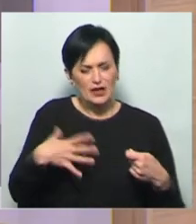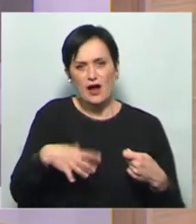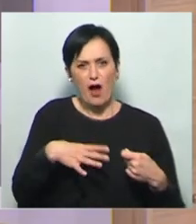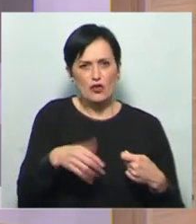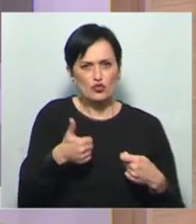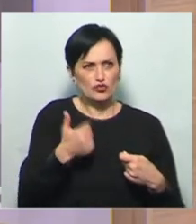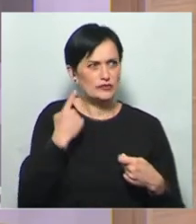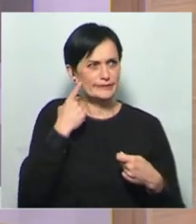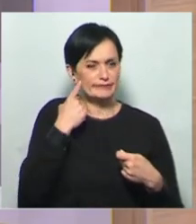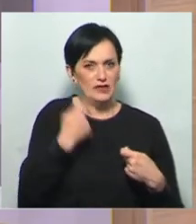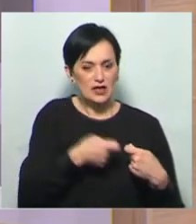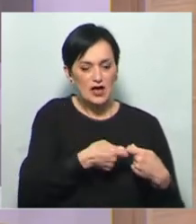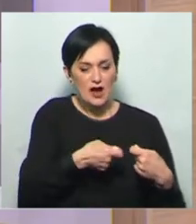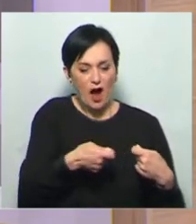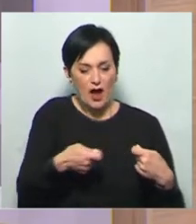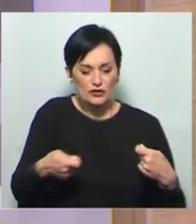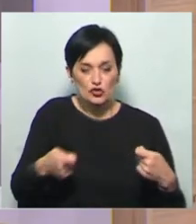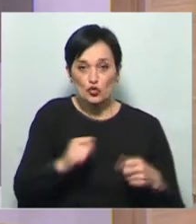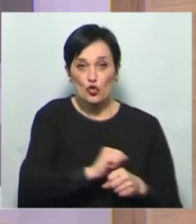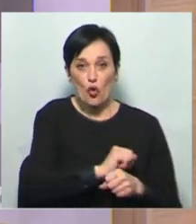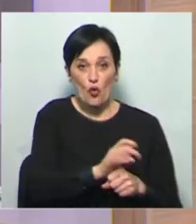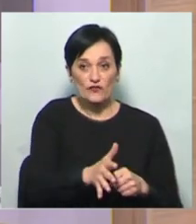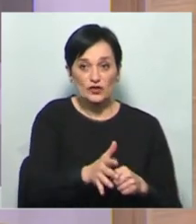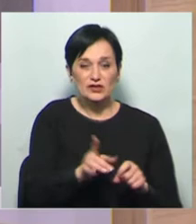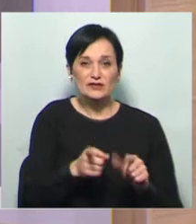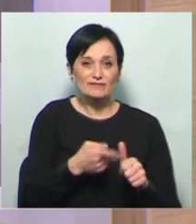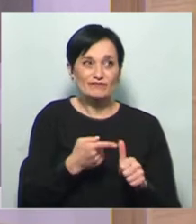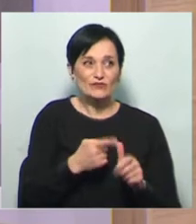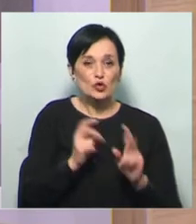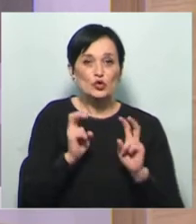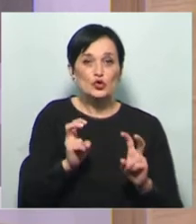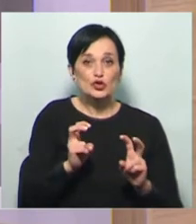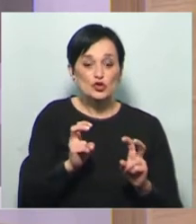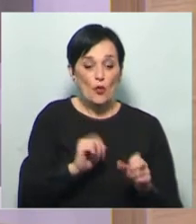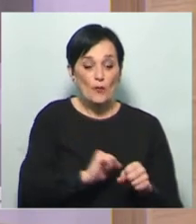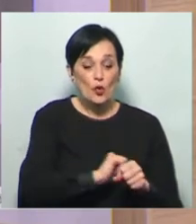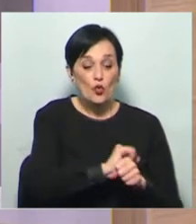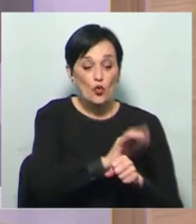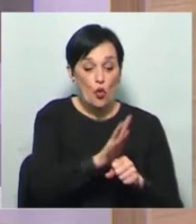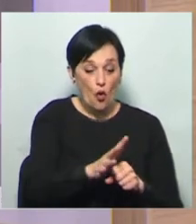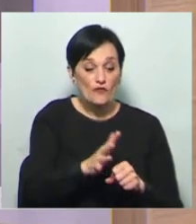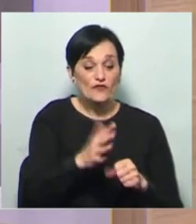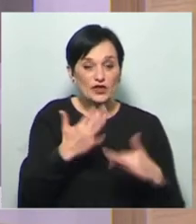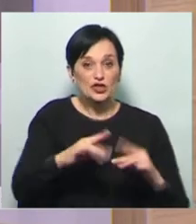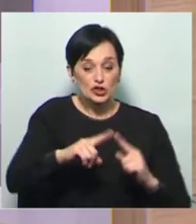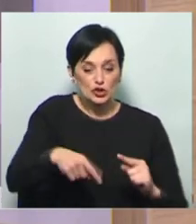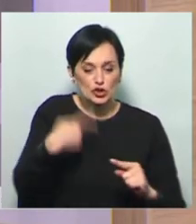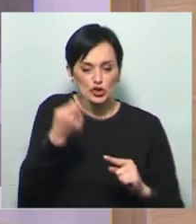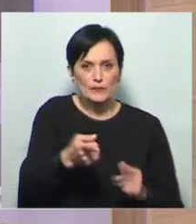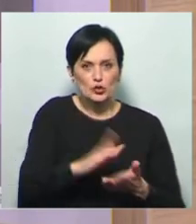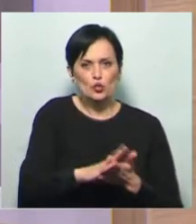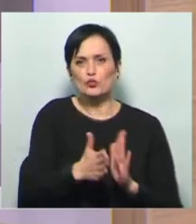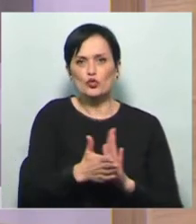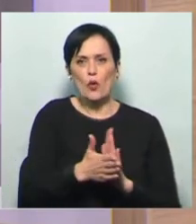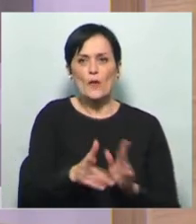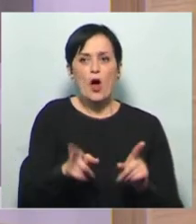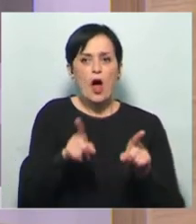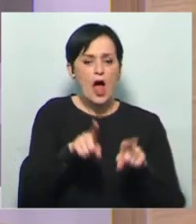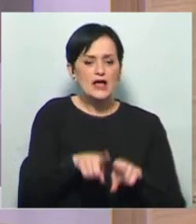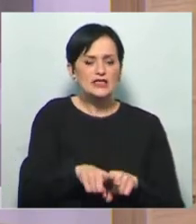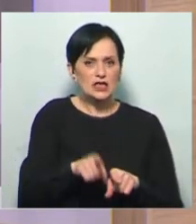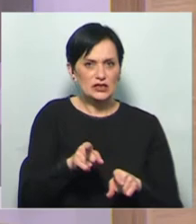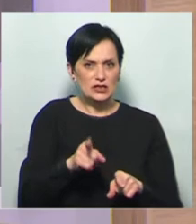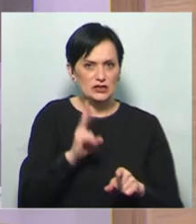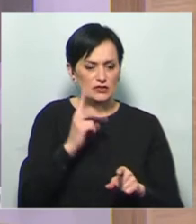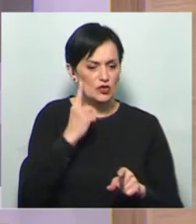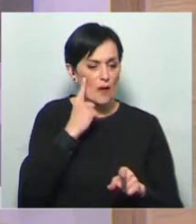კარგად ჟღერს, გაჭიანურებული კოვიდი, ან ეგრეთ წოდებული პოსტკოვიდური მდგომარეობა, რომელიც თითქოს ასეთი დრამატული უშუალოდ